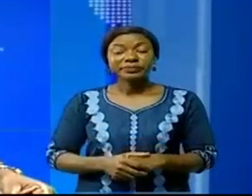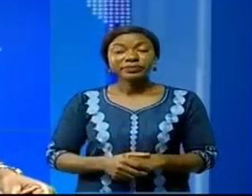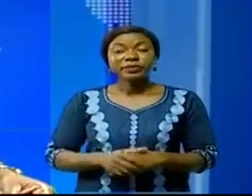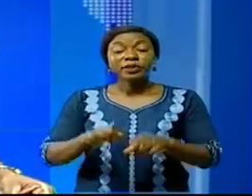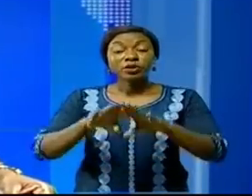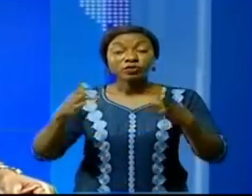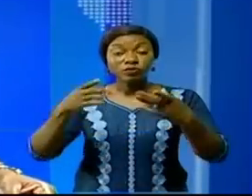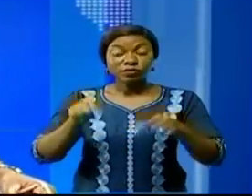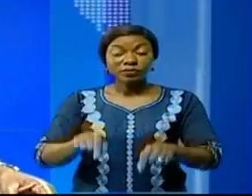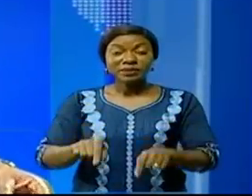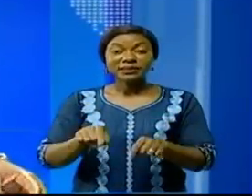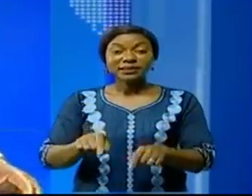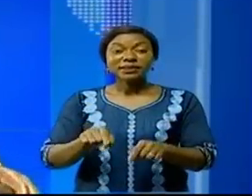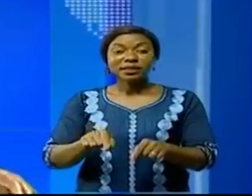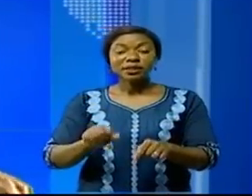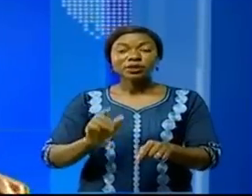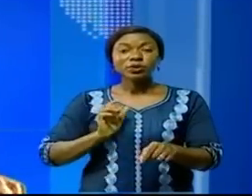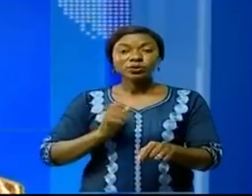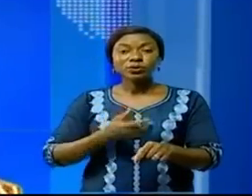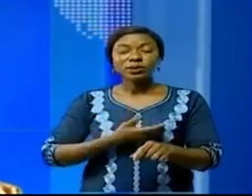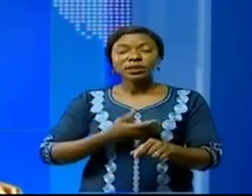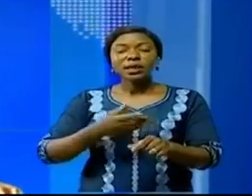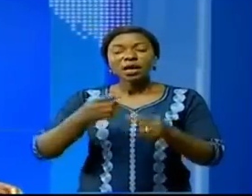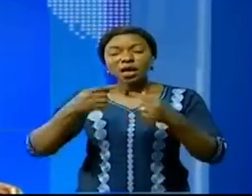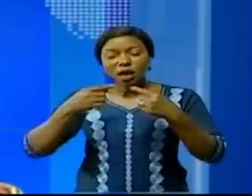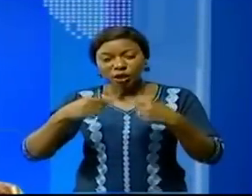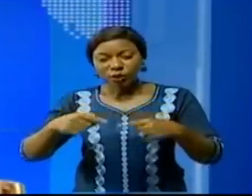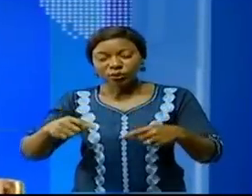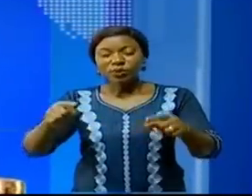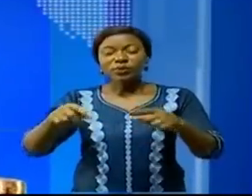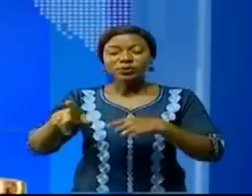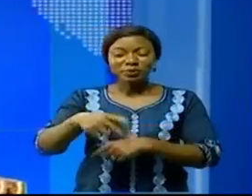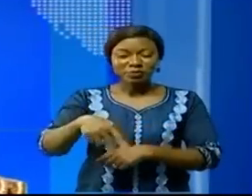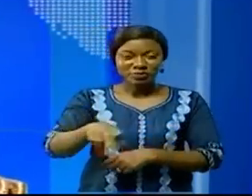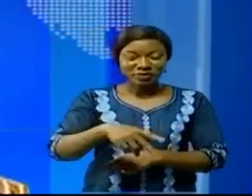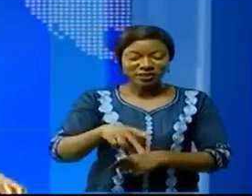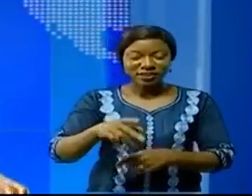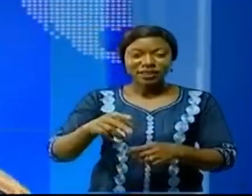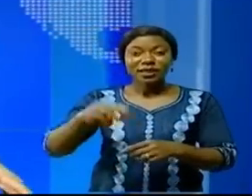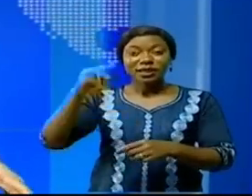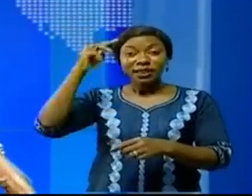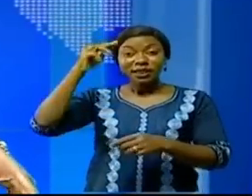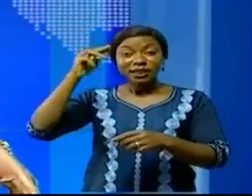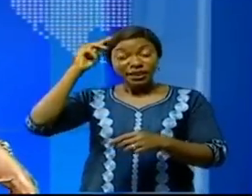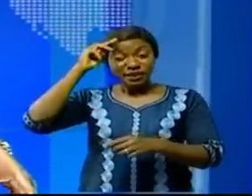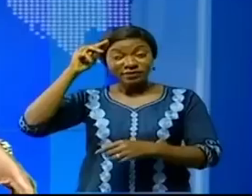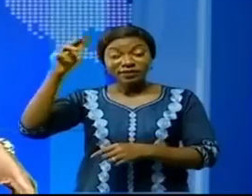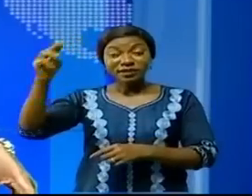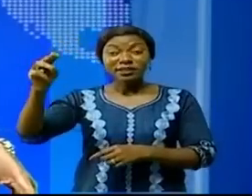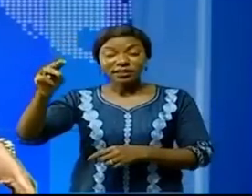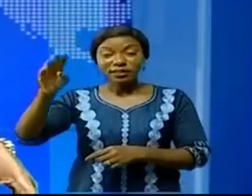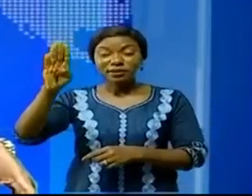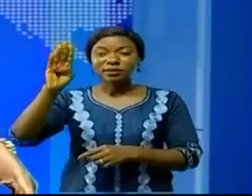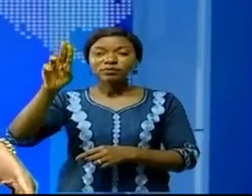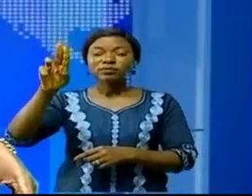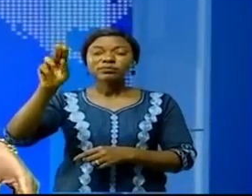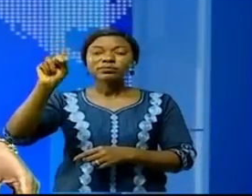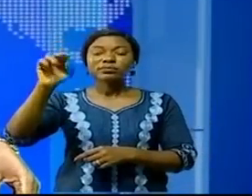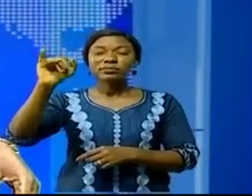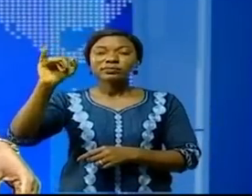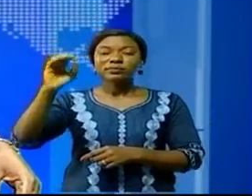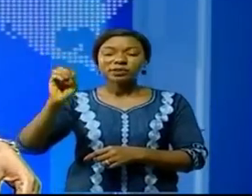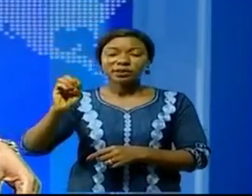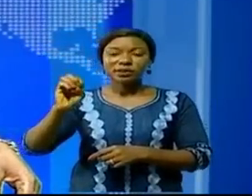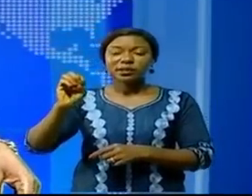Ouvrons à présent notre page d'actualité à travers la province. L'Université de Bounia va avoir de nouvelles infrastructures